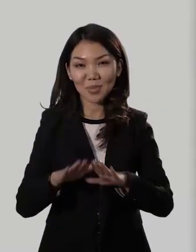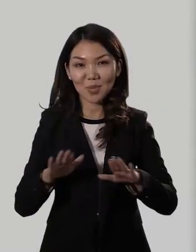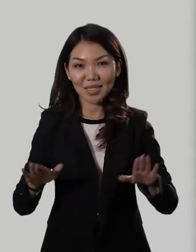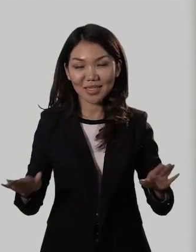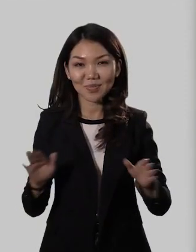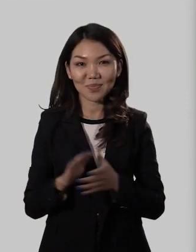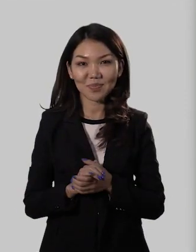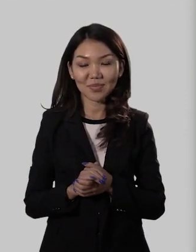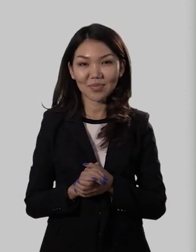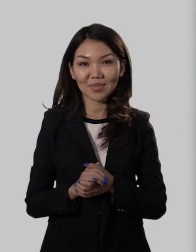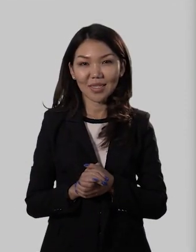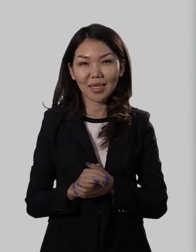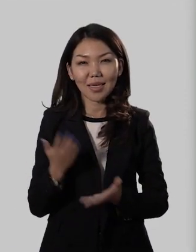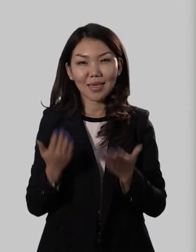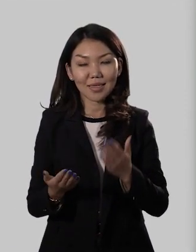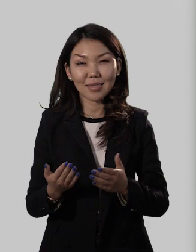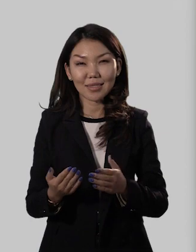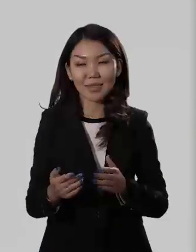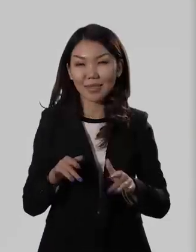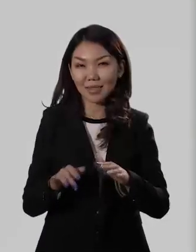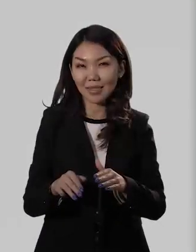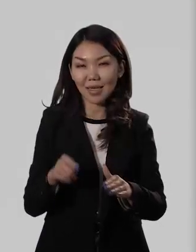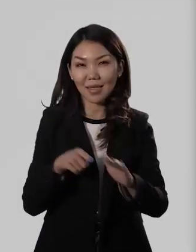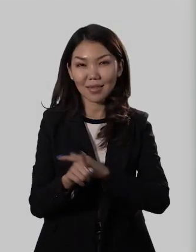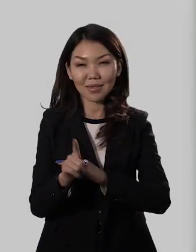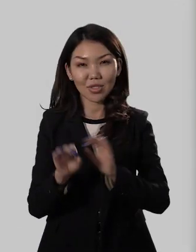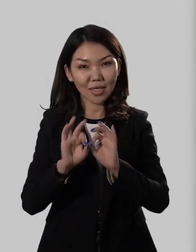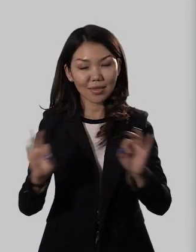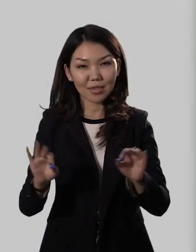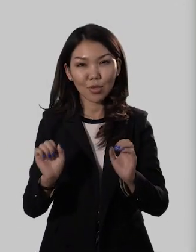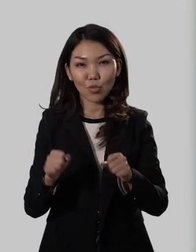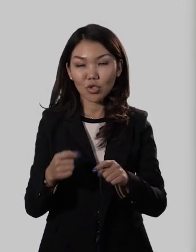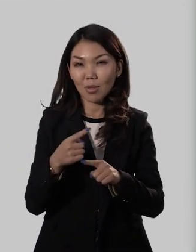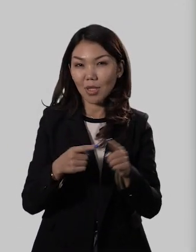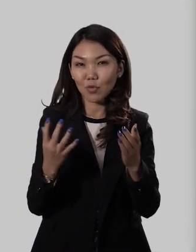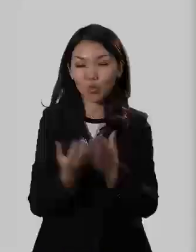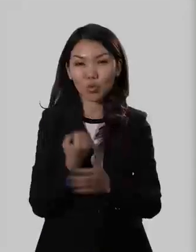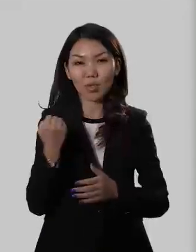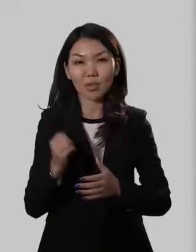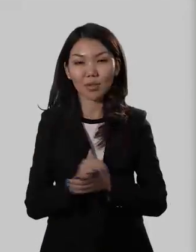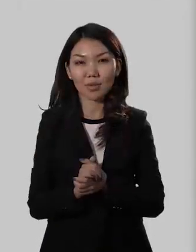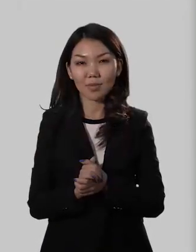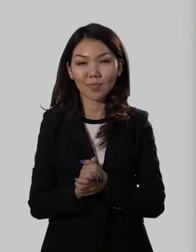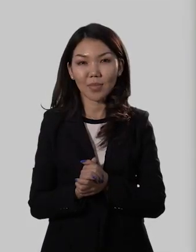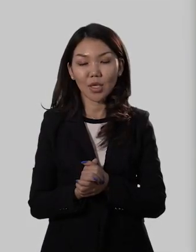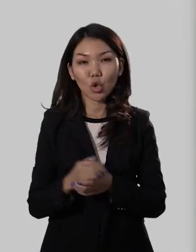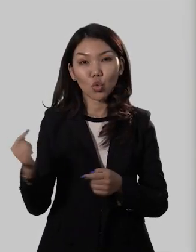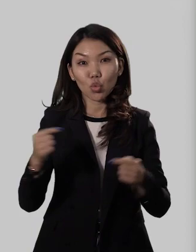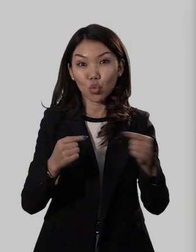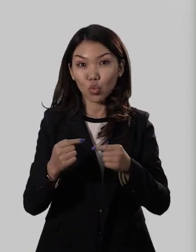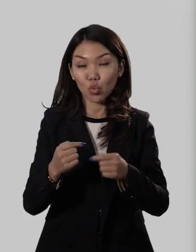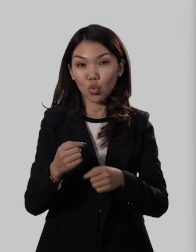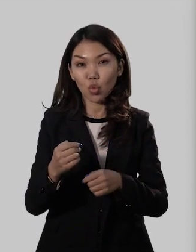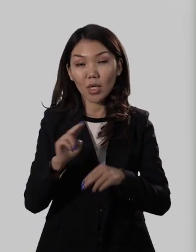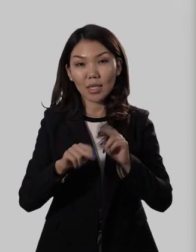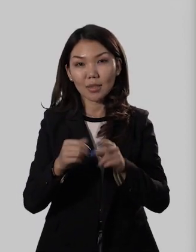Саламатсыңар балдар. Ишти жакшы маанайда баштоо жарымын аткарганга барабар. Бири-бирибизге жагымдуу маанай тартуулоо менен